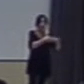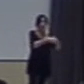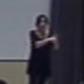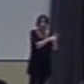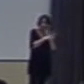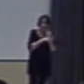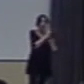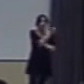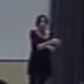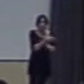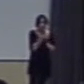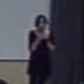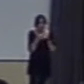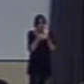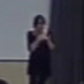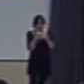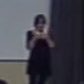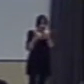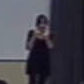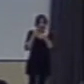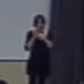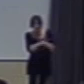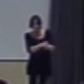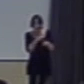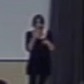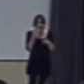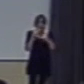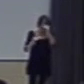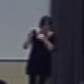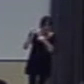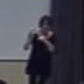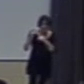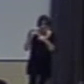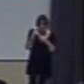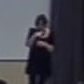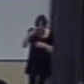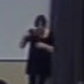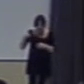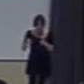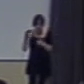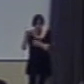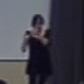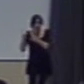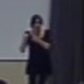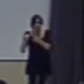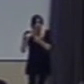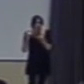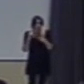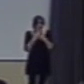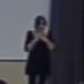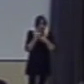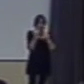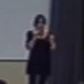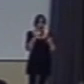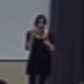també amb molts elements de vulnerabilitat, d'exclusió, de desigualtats, i nosaltres sempre hem dit que això no s'ha d'amagar, sinó que això ha